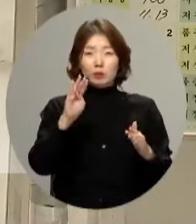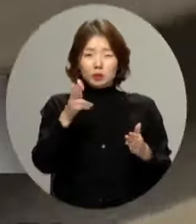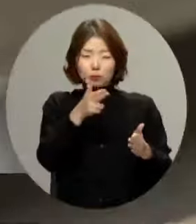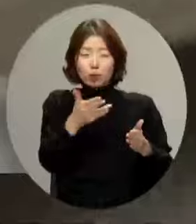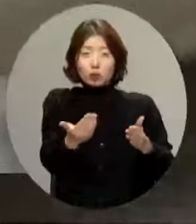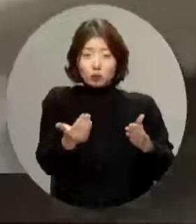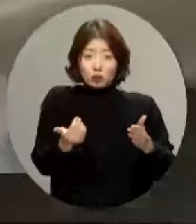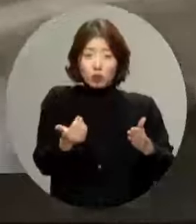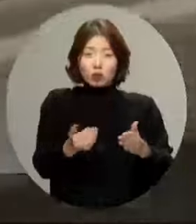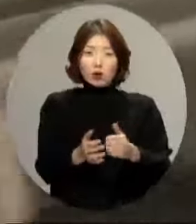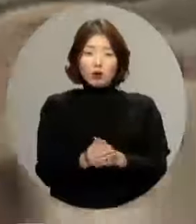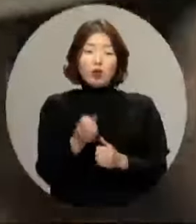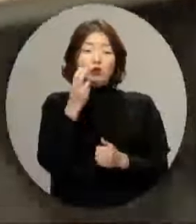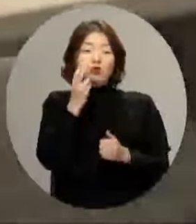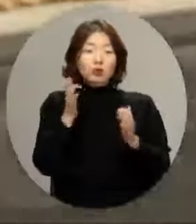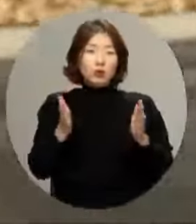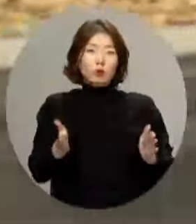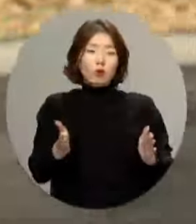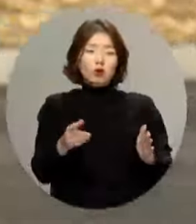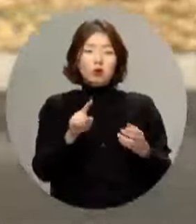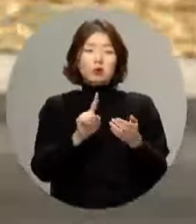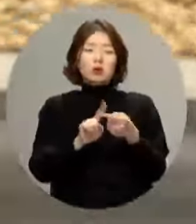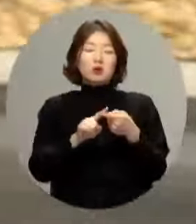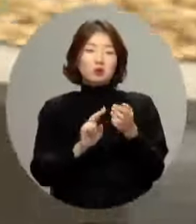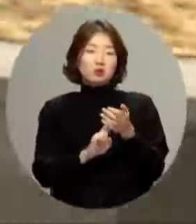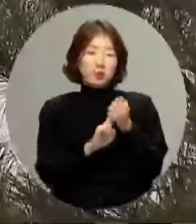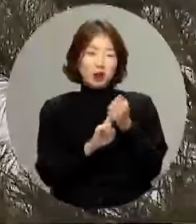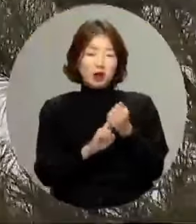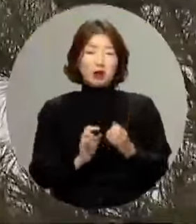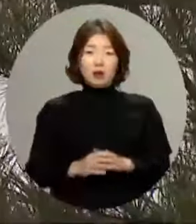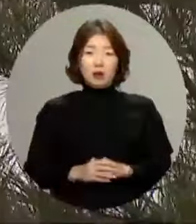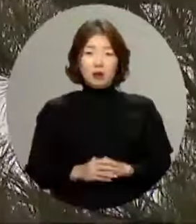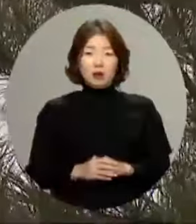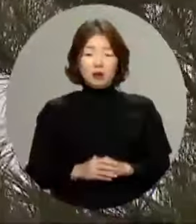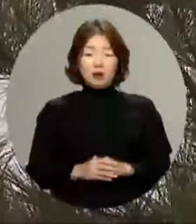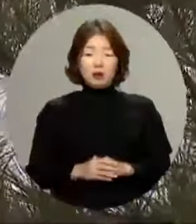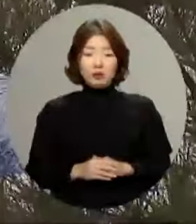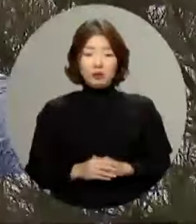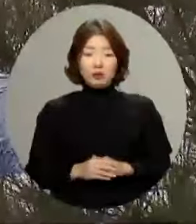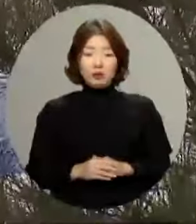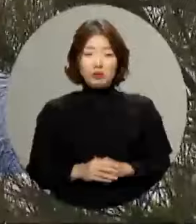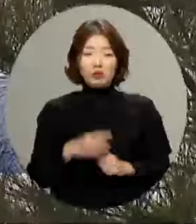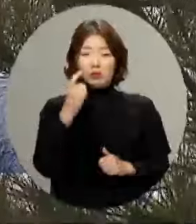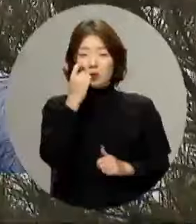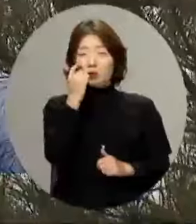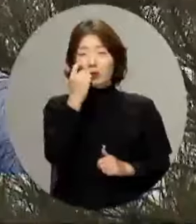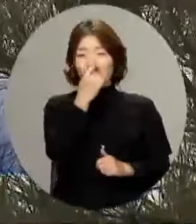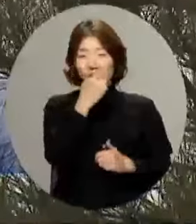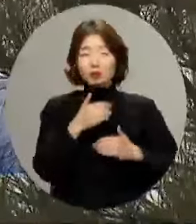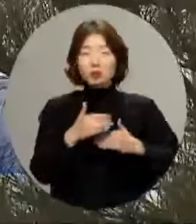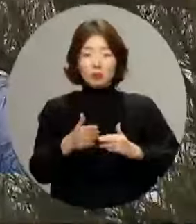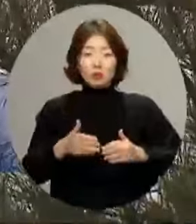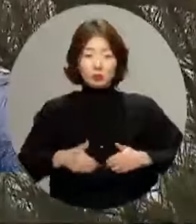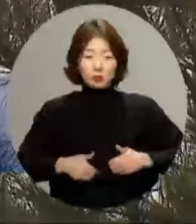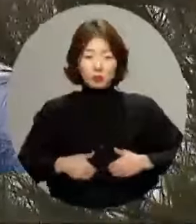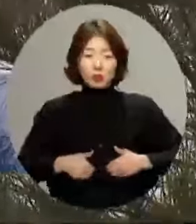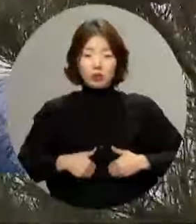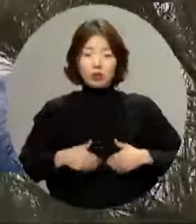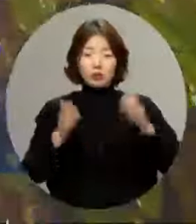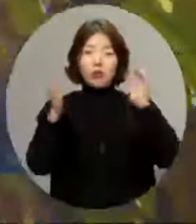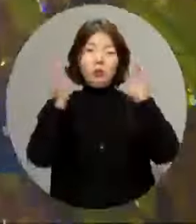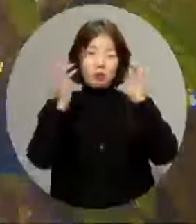시작되기 전까지 지난 두 달 동안 알려지지 않았던 문제입니다. 저희도 이제 검증 절차를 좀 거쳐야 되니까 혼선이 발생할 수 있다고